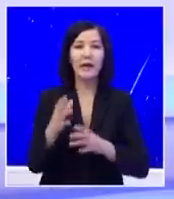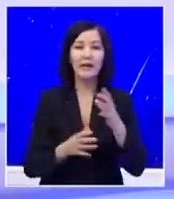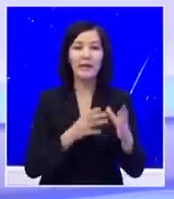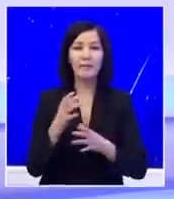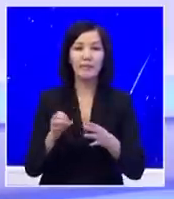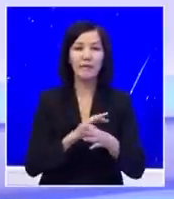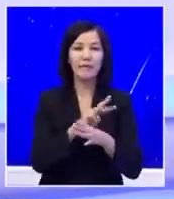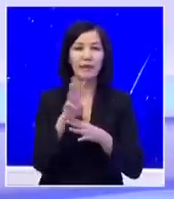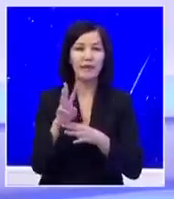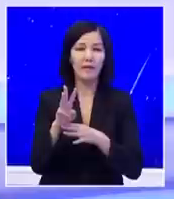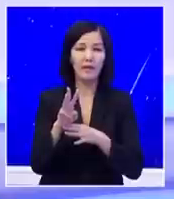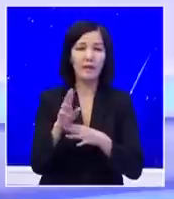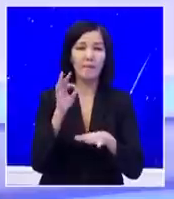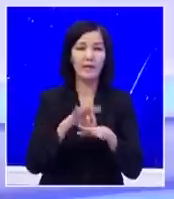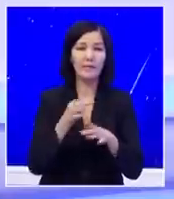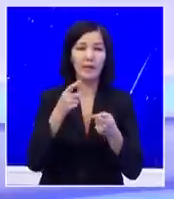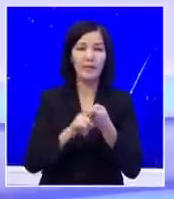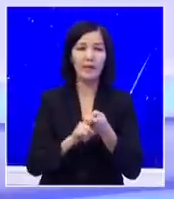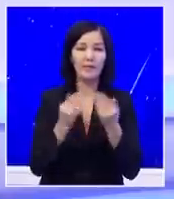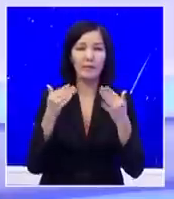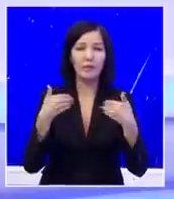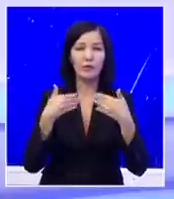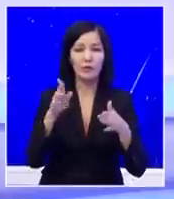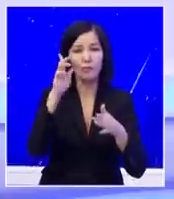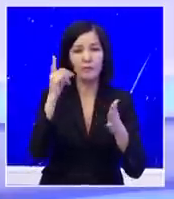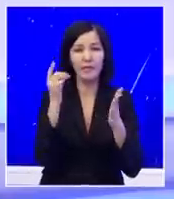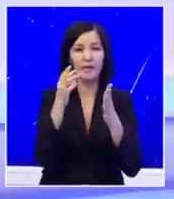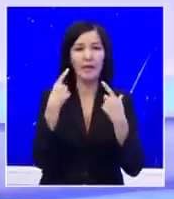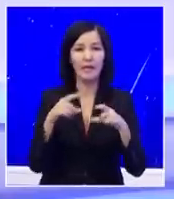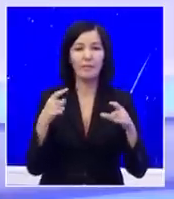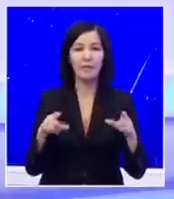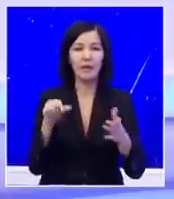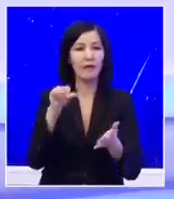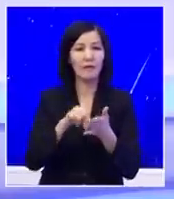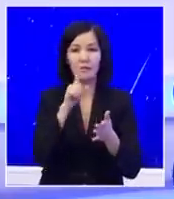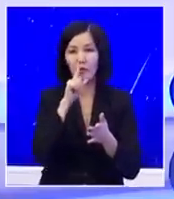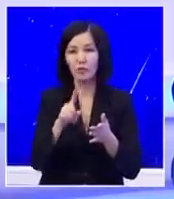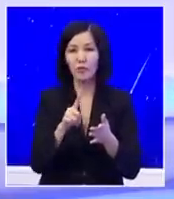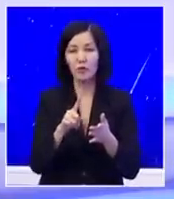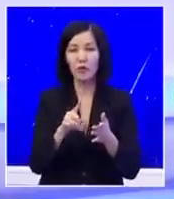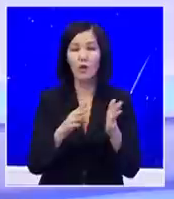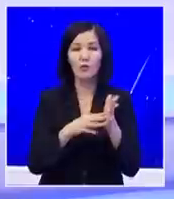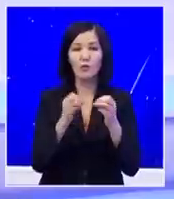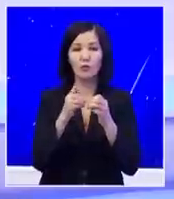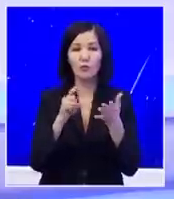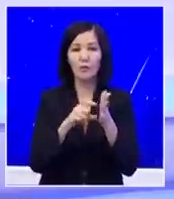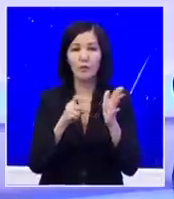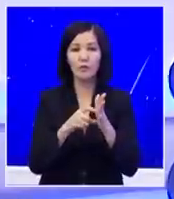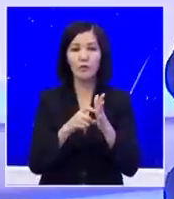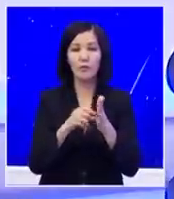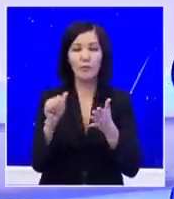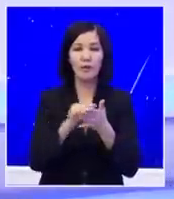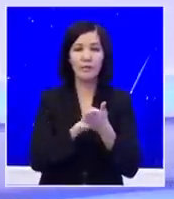Әлемде жайлыған пандемияға байланысты биылғы түлектер мемлекеттік емтихан тапсырған жоқ. Оның орнына 9-11 сынып